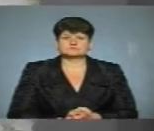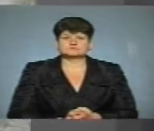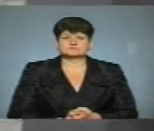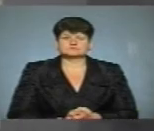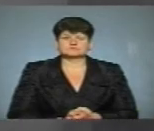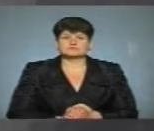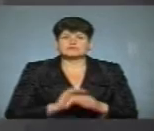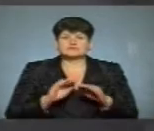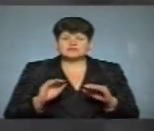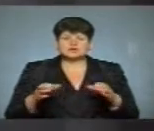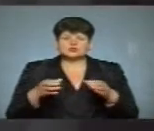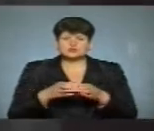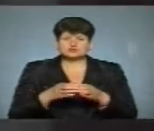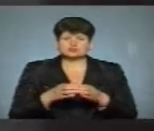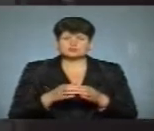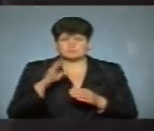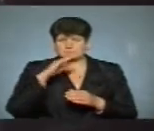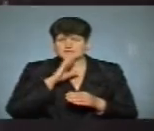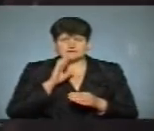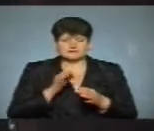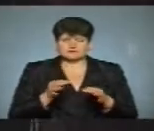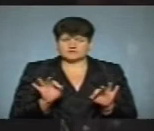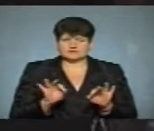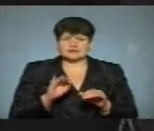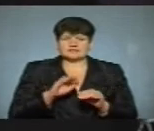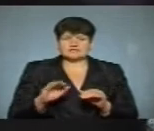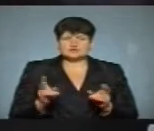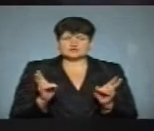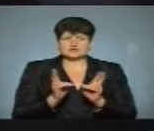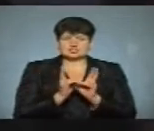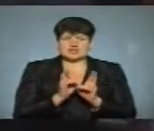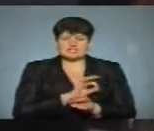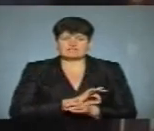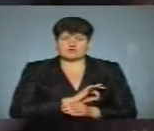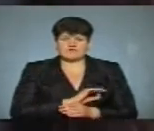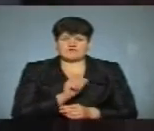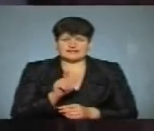В дитячу групу батьків не пускають. Дітей зустрічає вихователька.